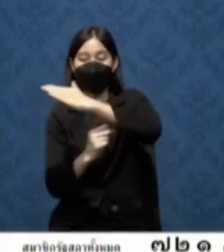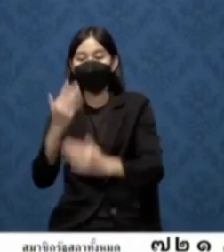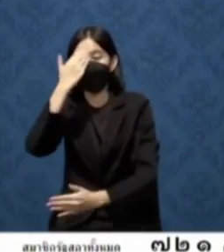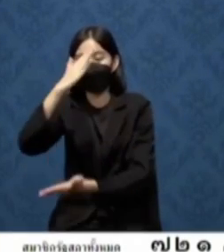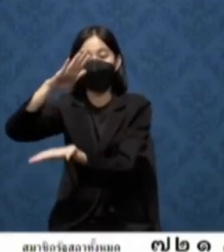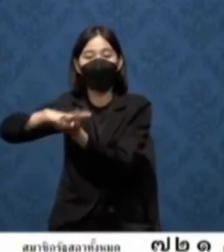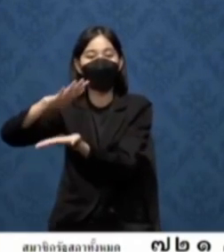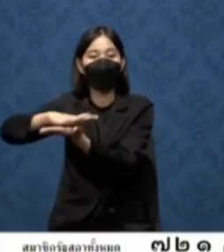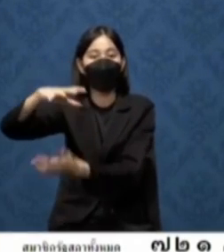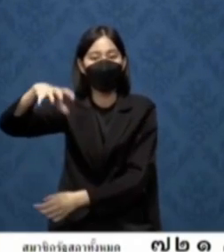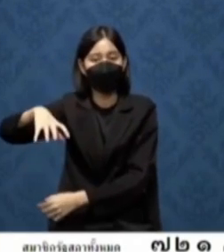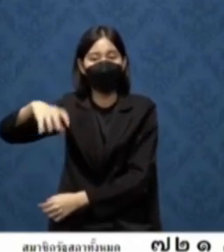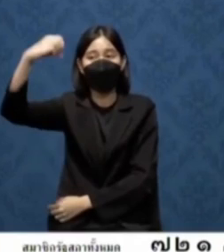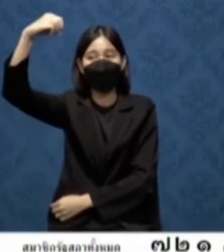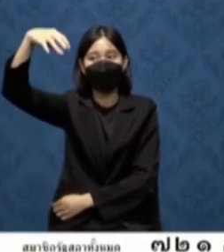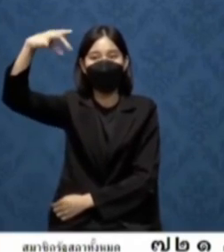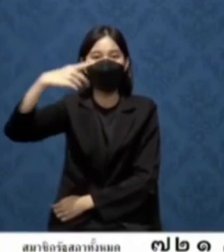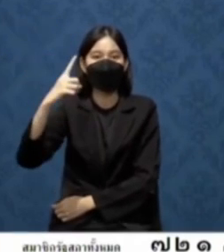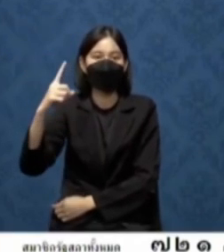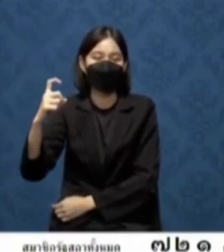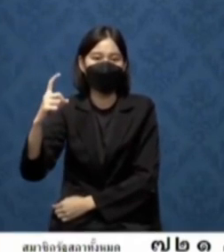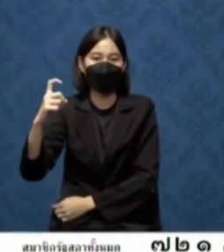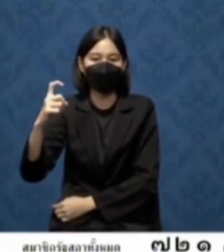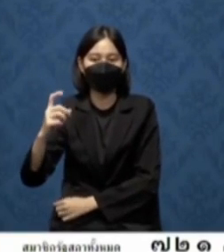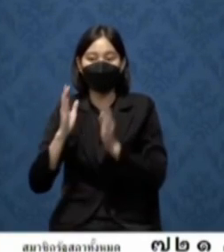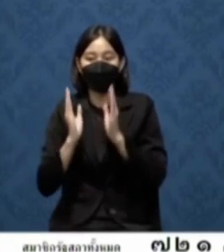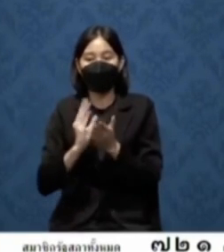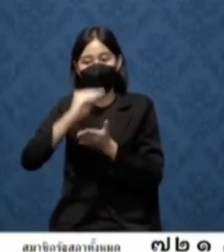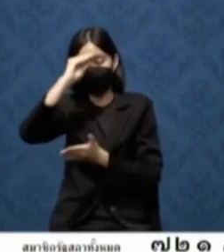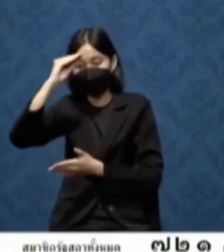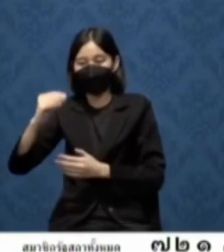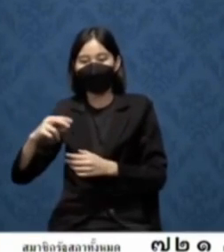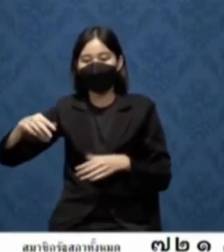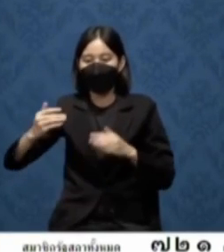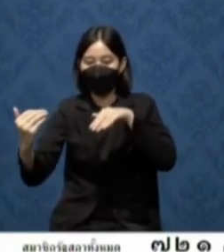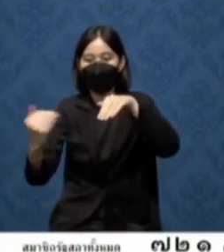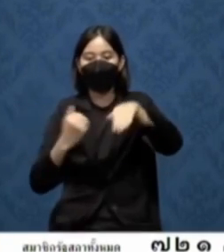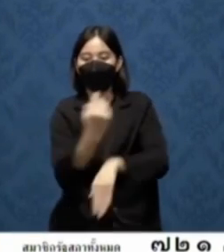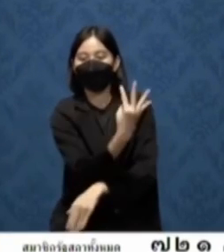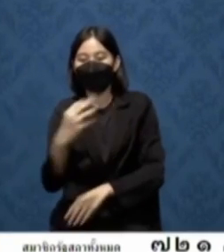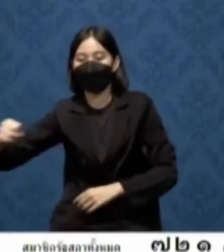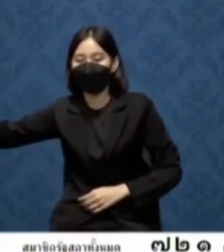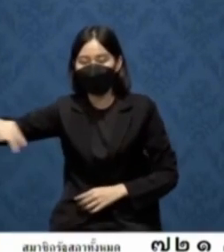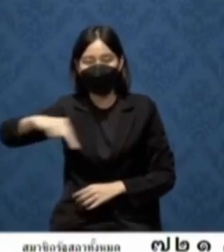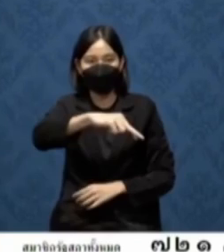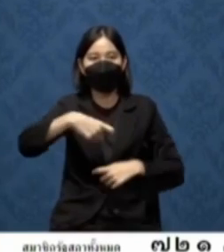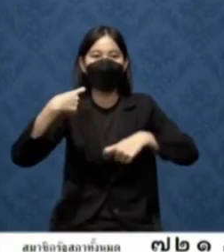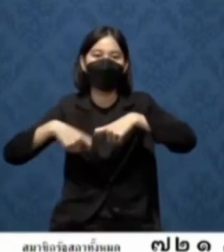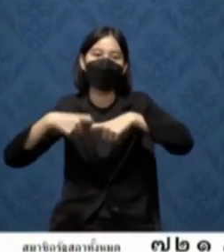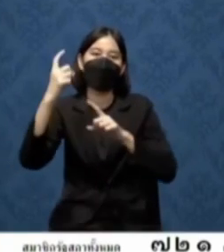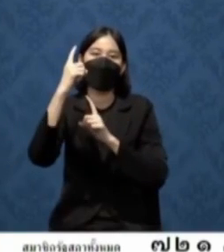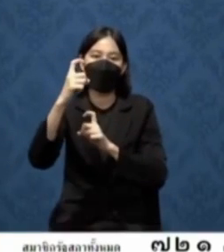งในจังหวัดที่ไฟจราจรเสียเด็กนักเรียนต้องวิ่งข้ามถนน4เลนอย่างยากลำบากและอันตร